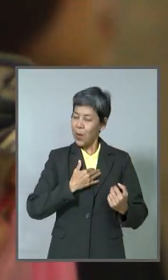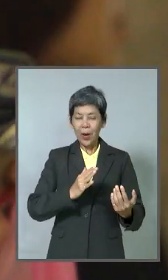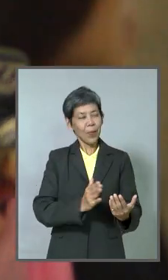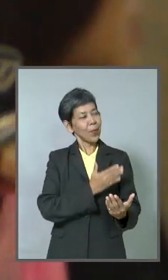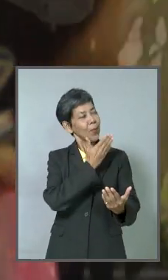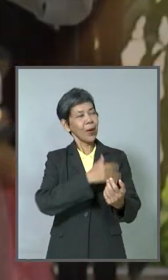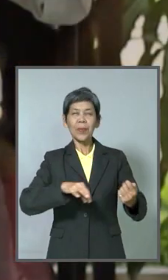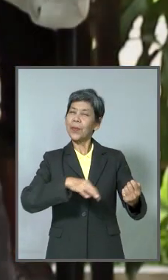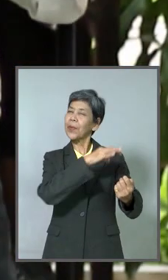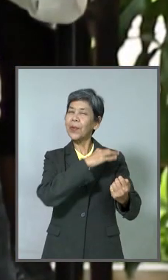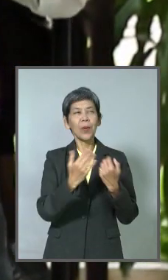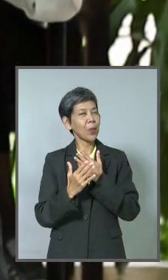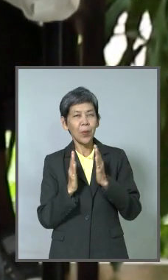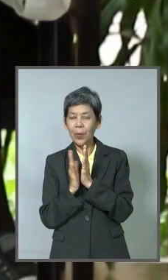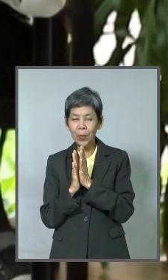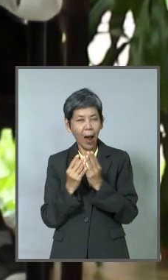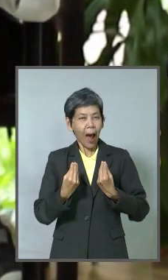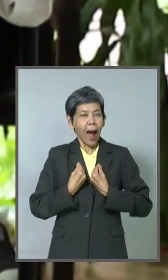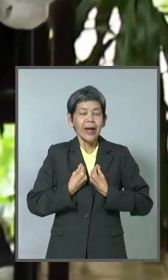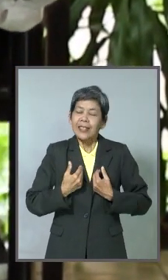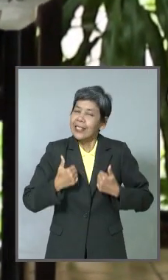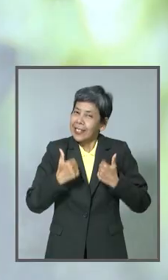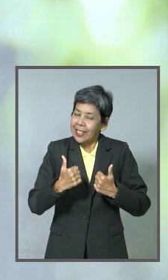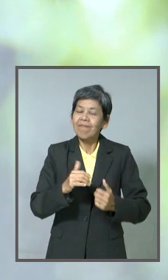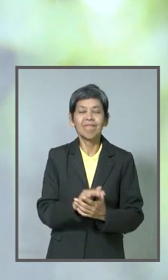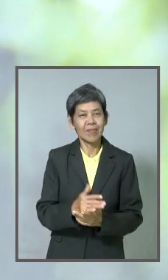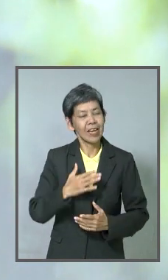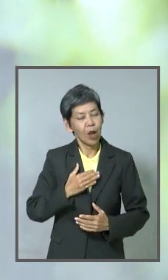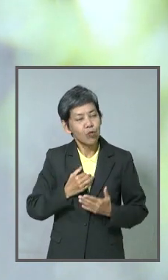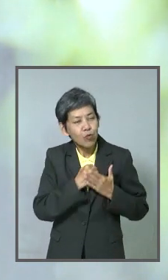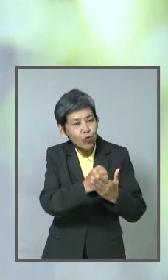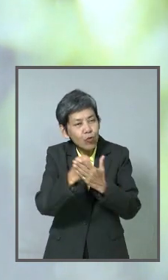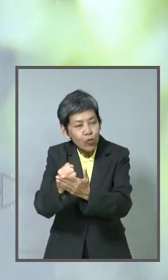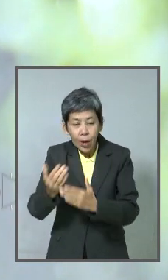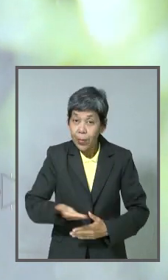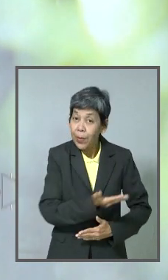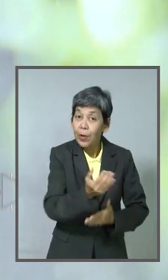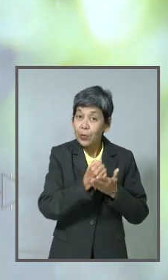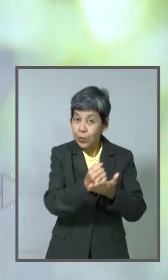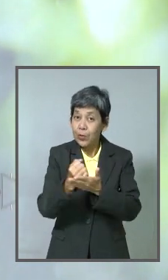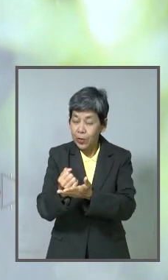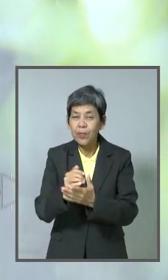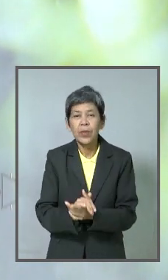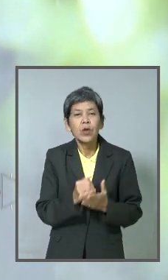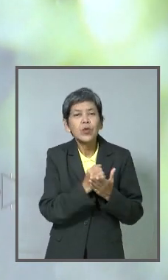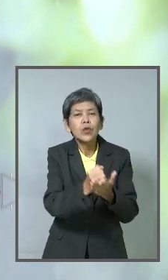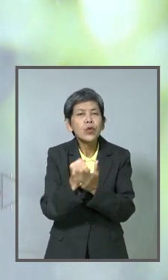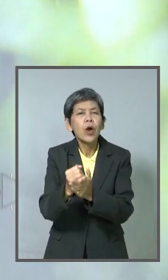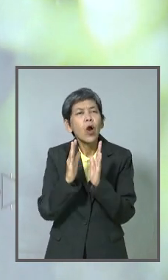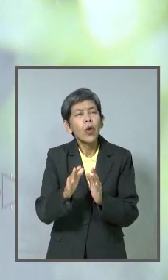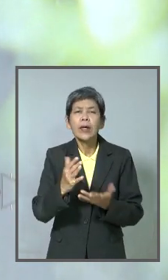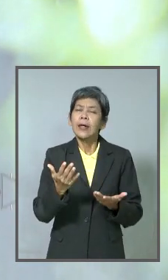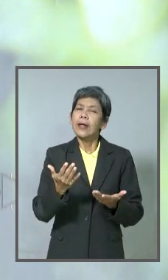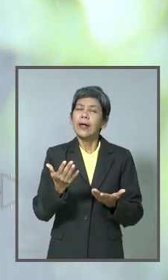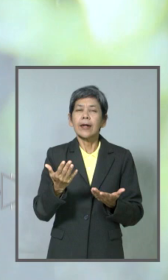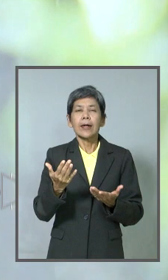ครับแล้วก็คนดูชื่นชอบให้กับเราครับรู้สึกดีที่เราด้วยช่วยคนอื่นครับ